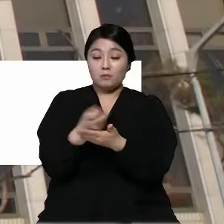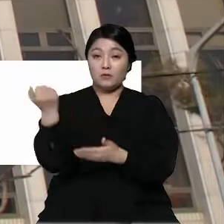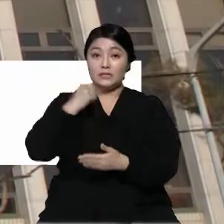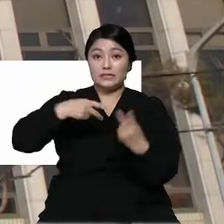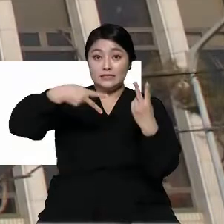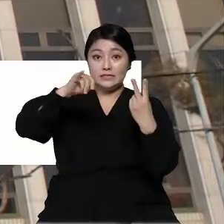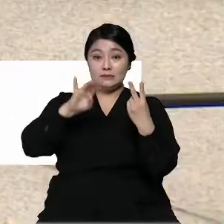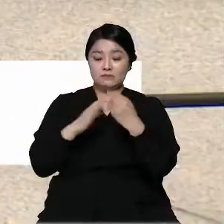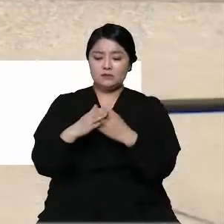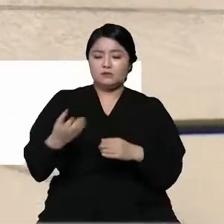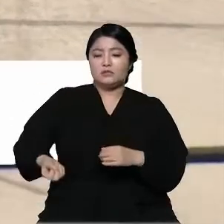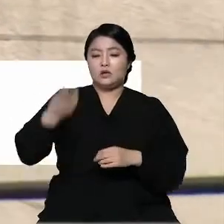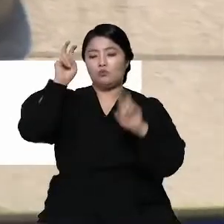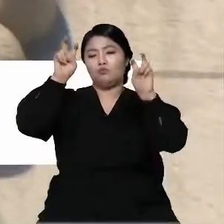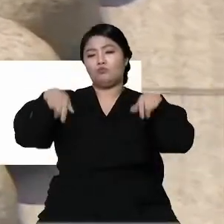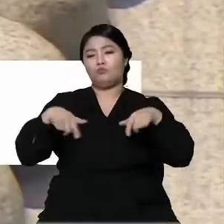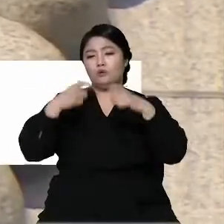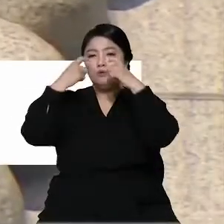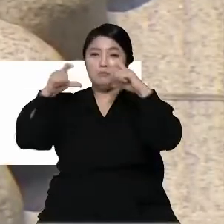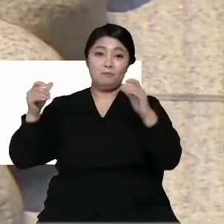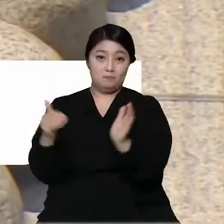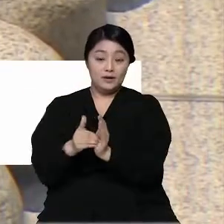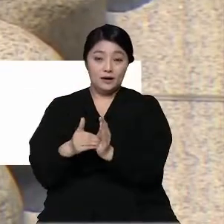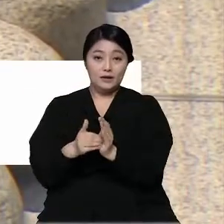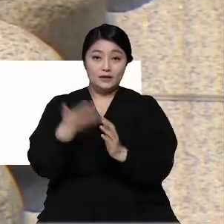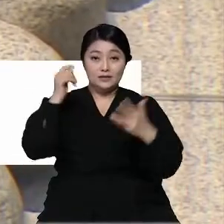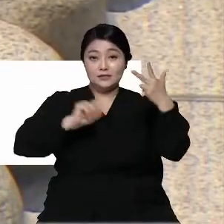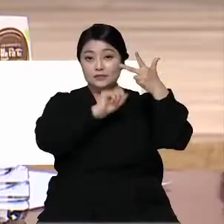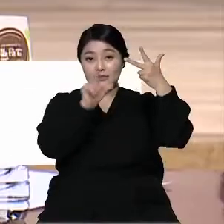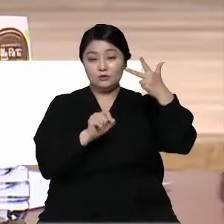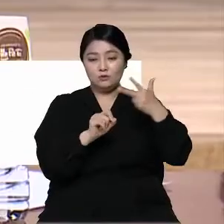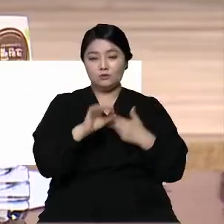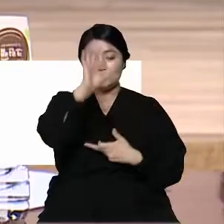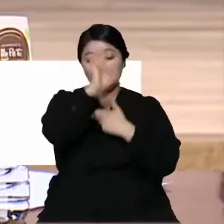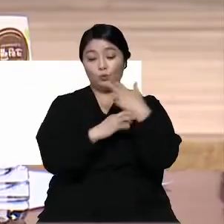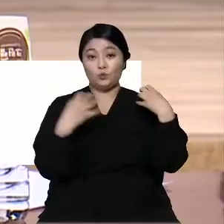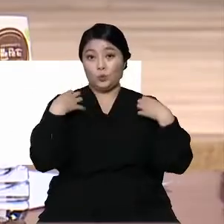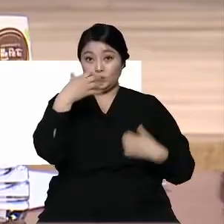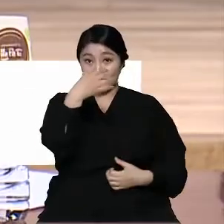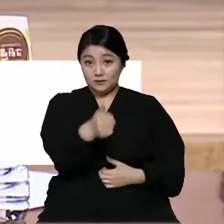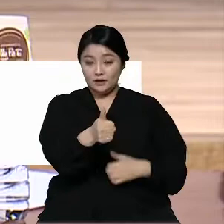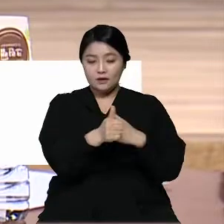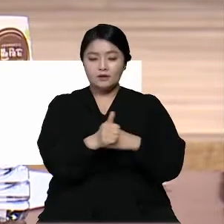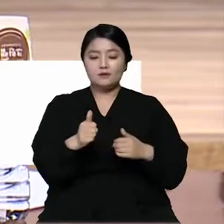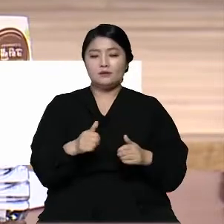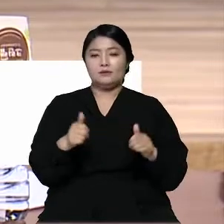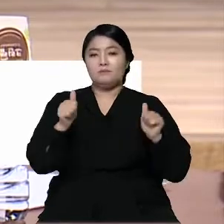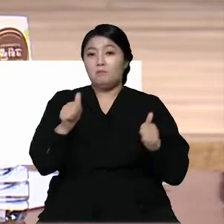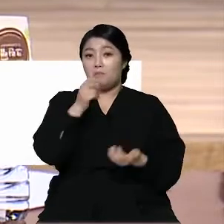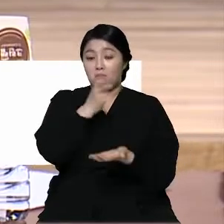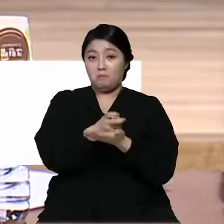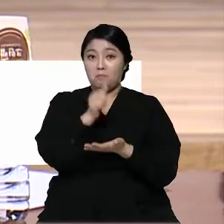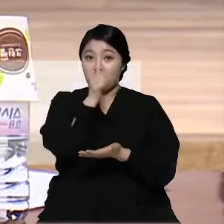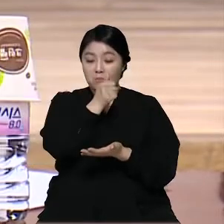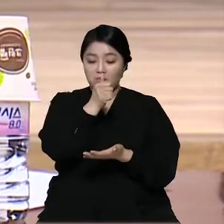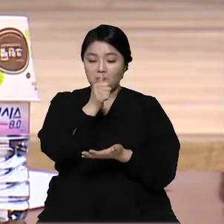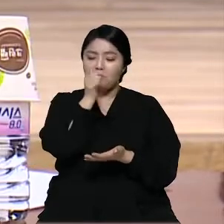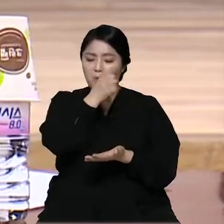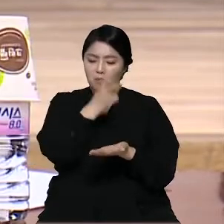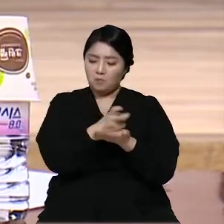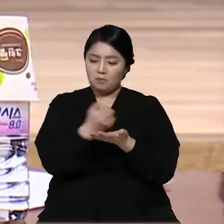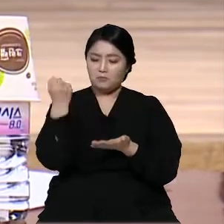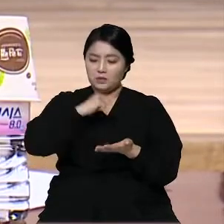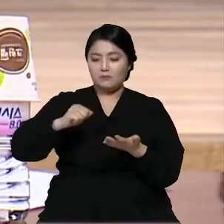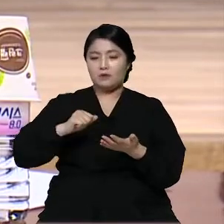2심에서 당선 무효형을 선고받았고 지난 7월 서대석 광주 서구청장은 변호사법 위반으로 벌금 1,000만 원이